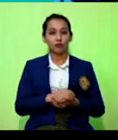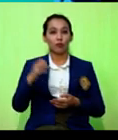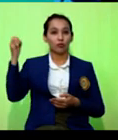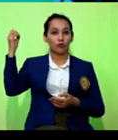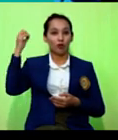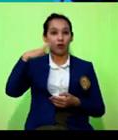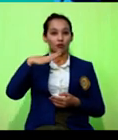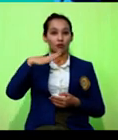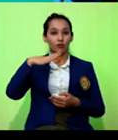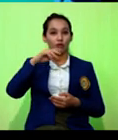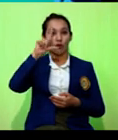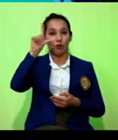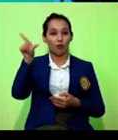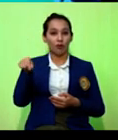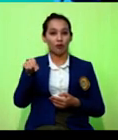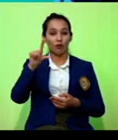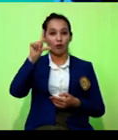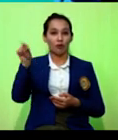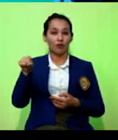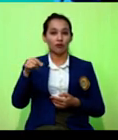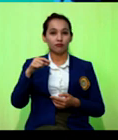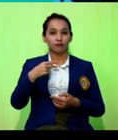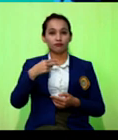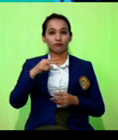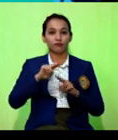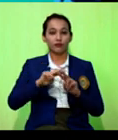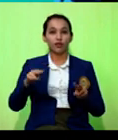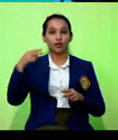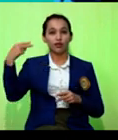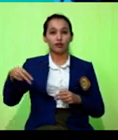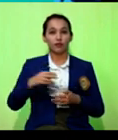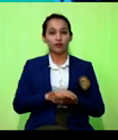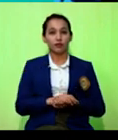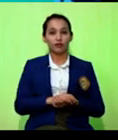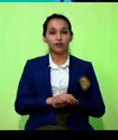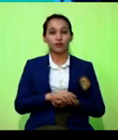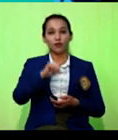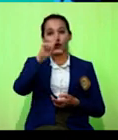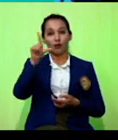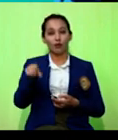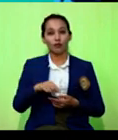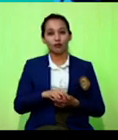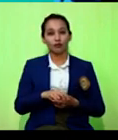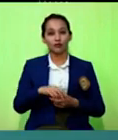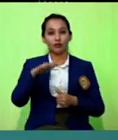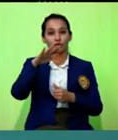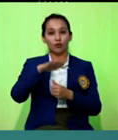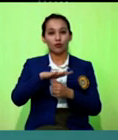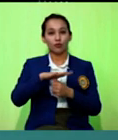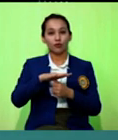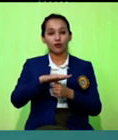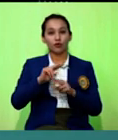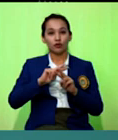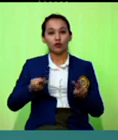Quyosh, oy u teng 20 ga. Oy, soyabon teng 4